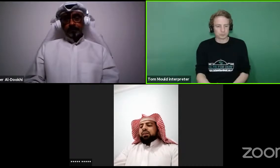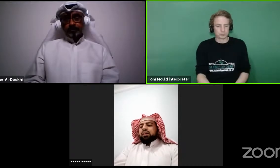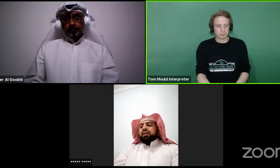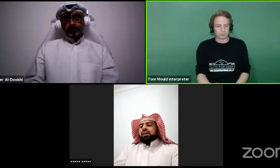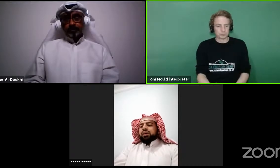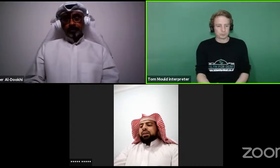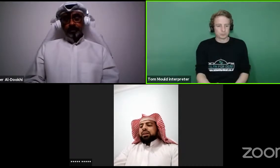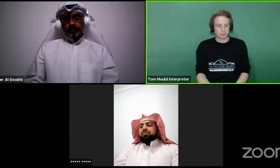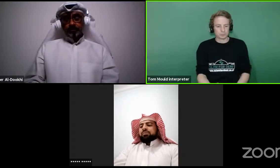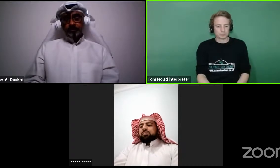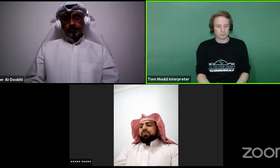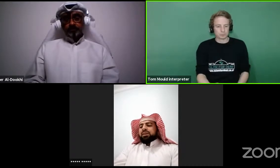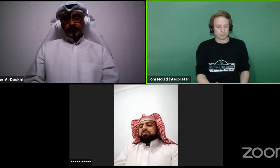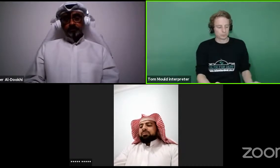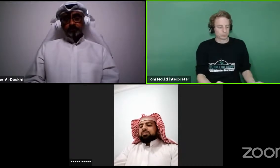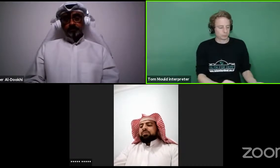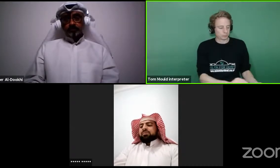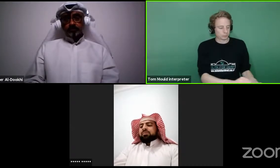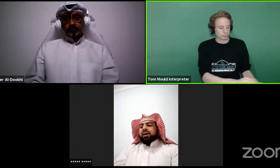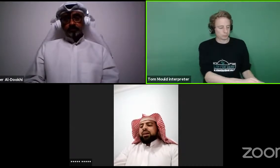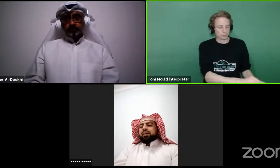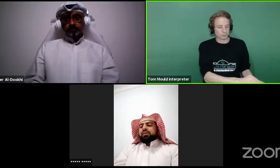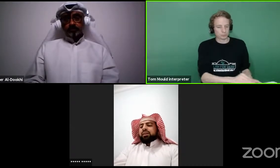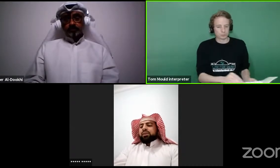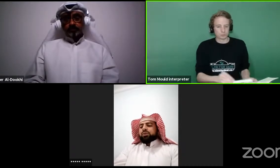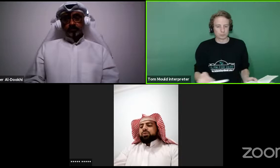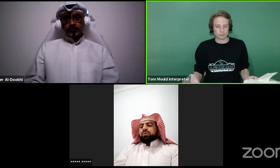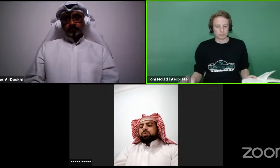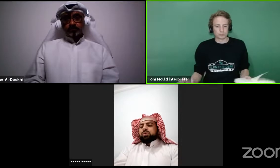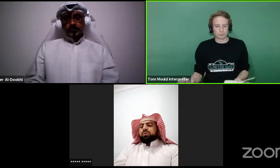إلا قليلا مما